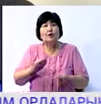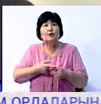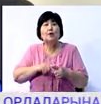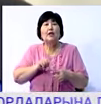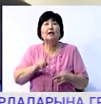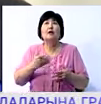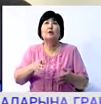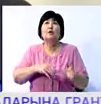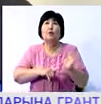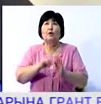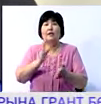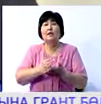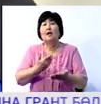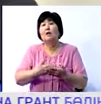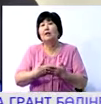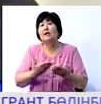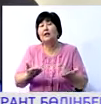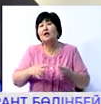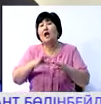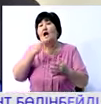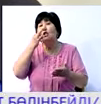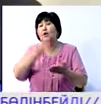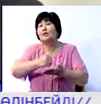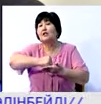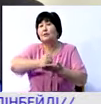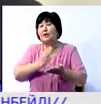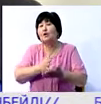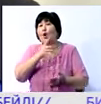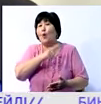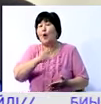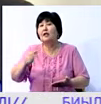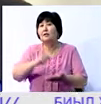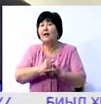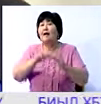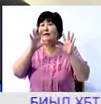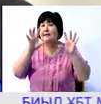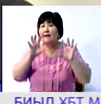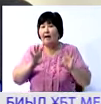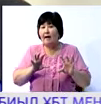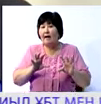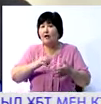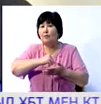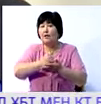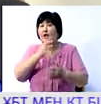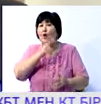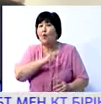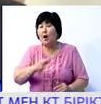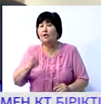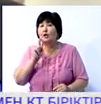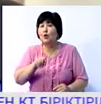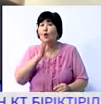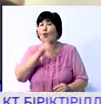Содан болып жатыр деп неғыламыз. Но енді жауапкершілік бекітілгеннен кейін, уақыт белгіленгеннен кейін, заңда бекітілген уақыт болғаннан кейін сол